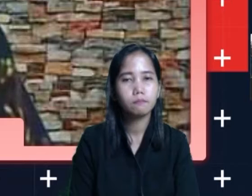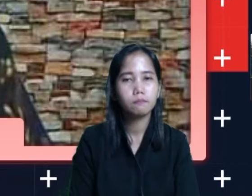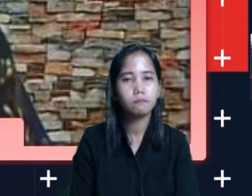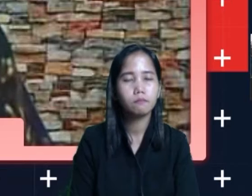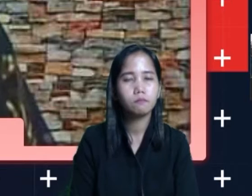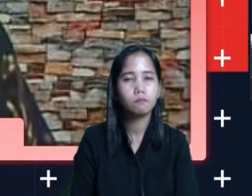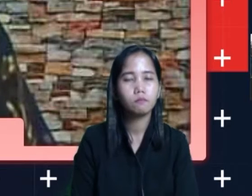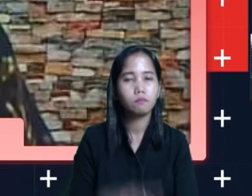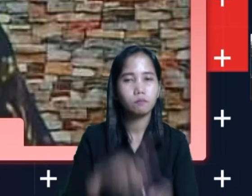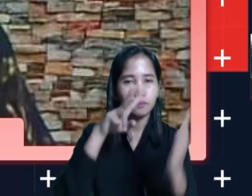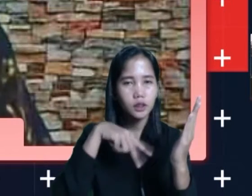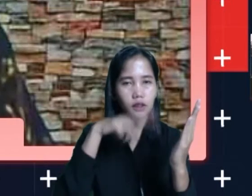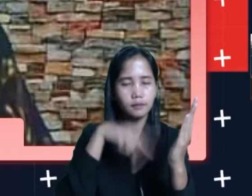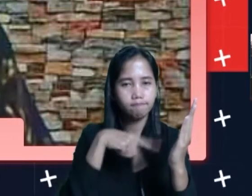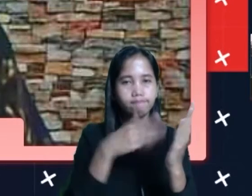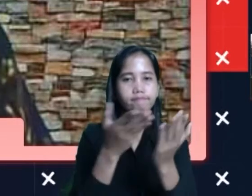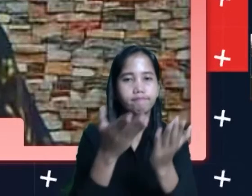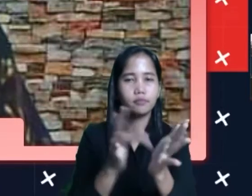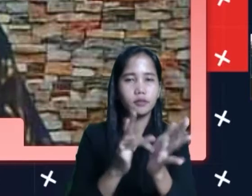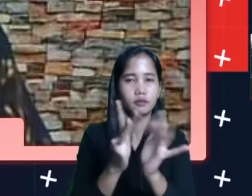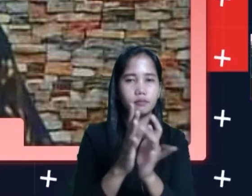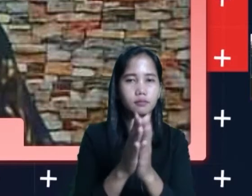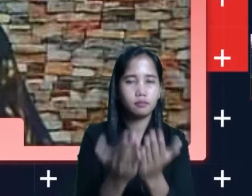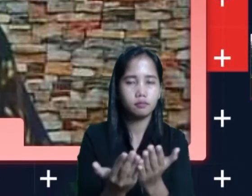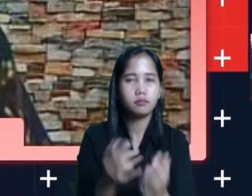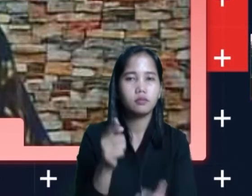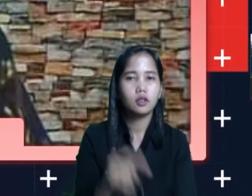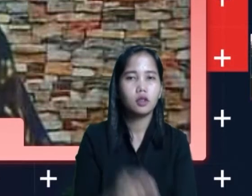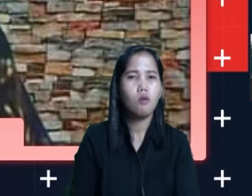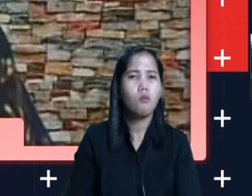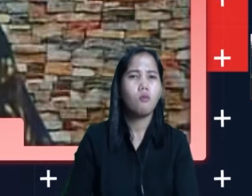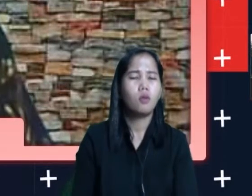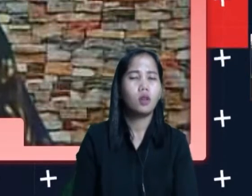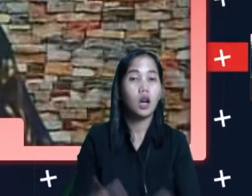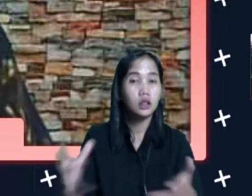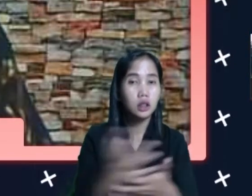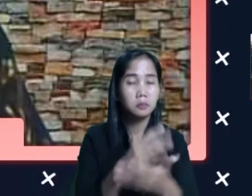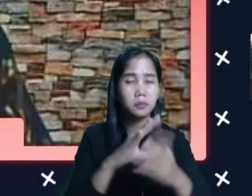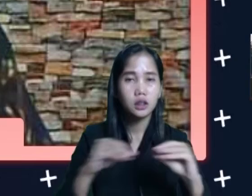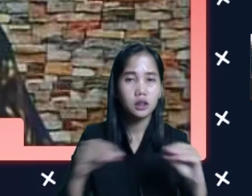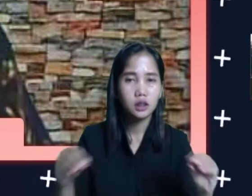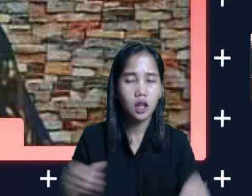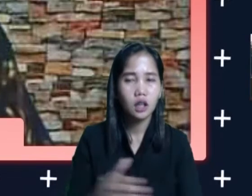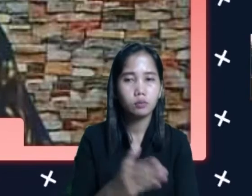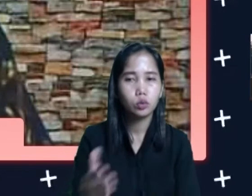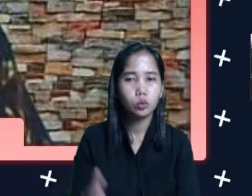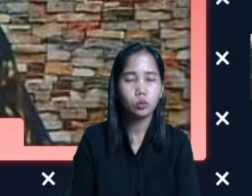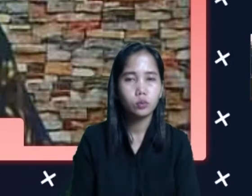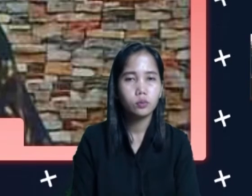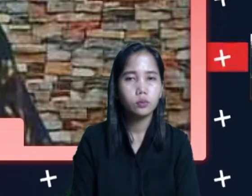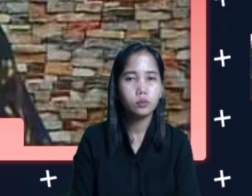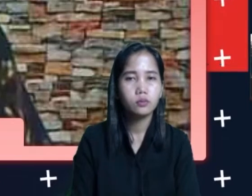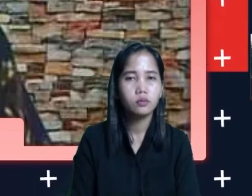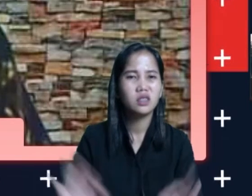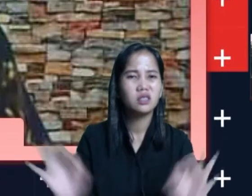Allah. Itu bukan hasil pekerjaanmu. Jangan ada orang yang memegahkan diri. Ayat